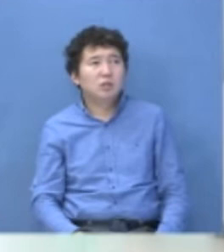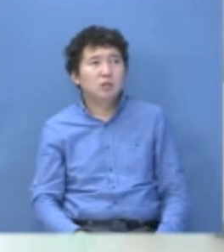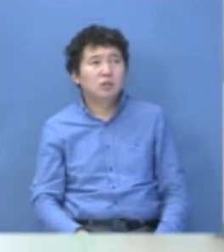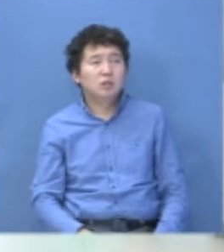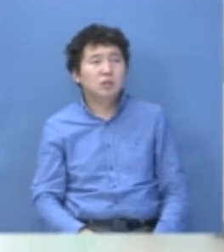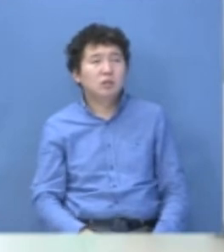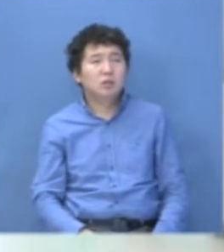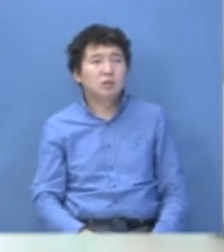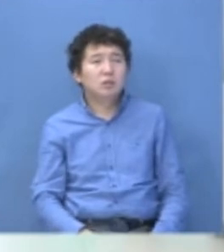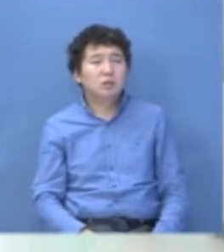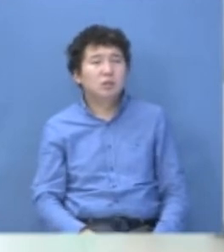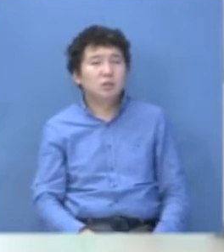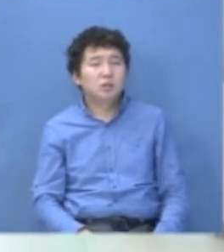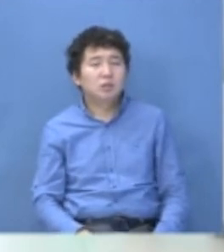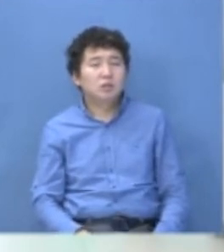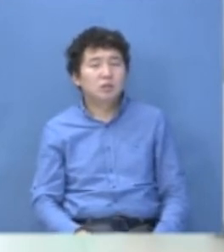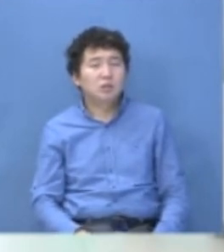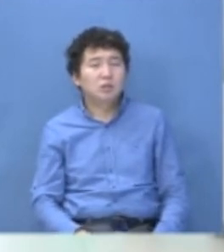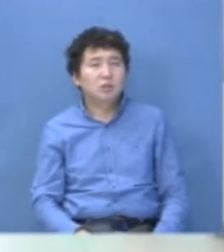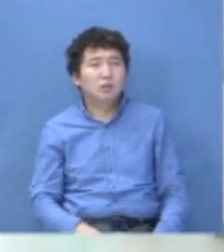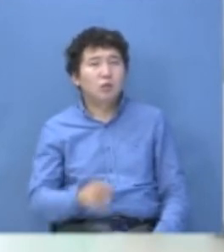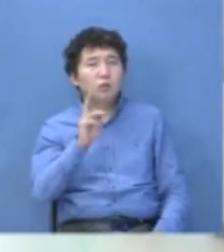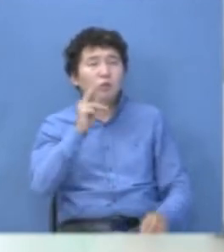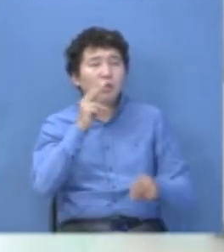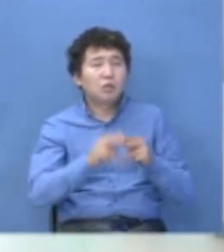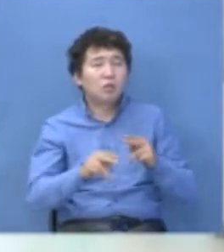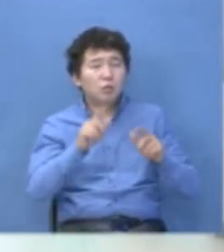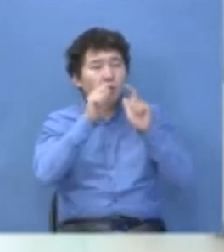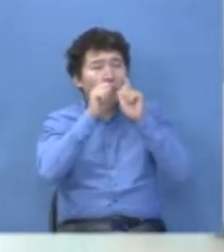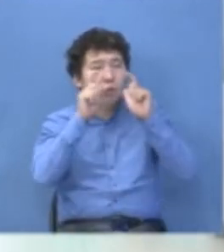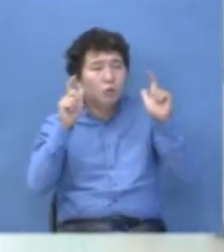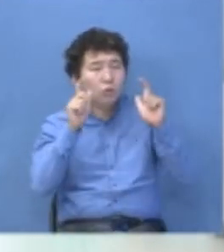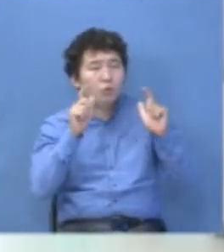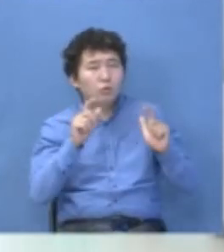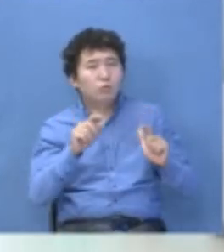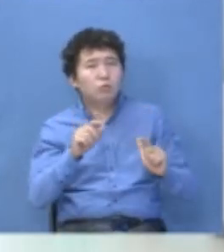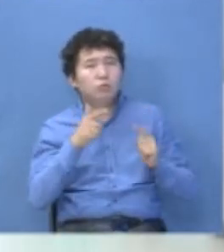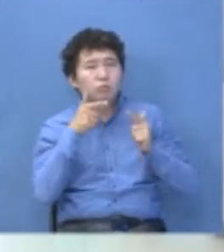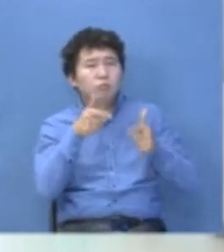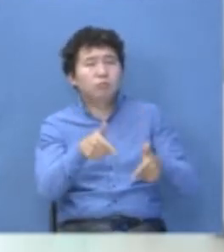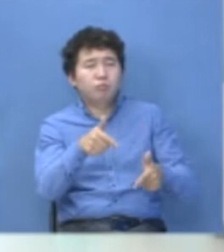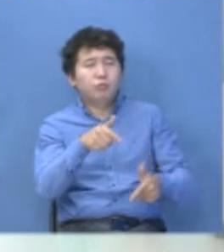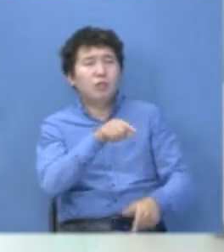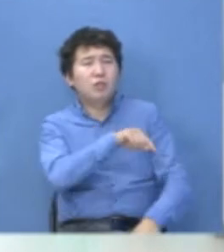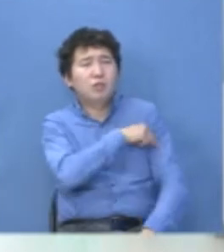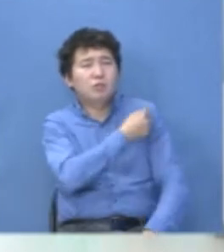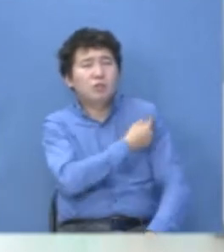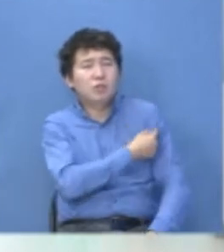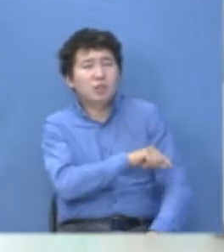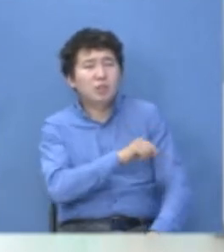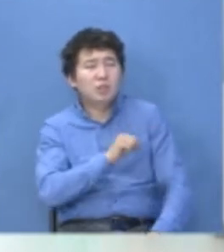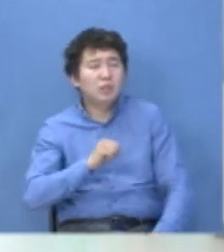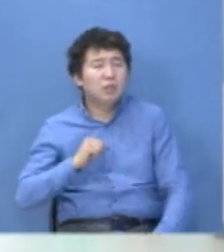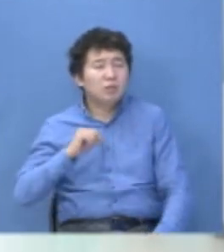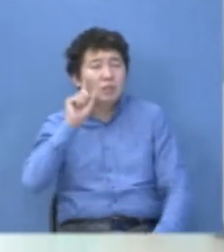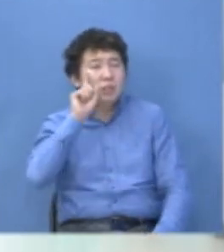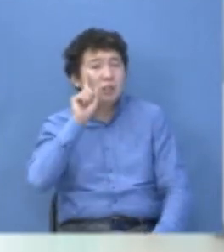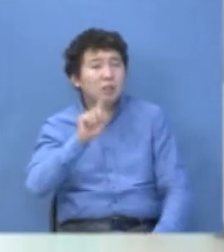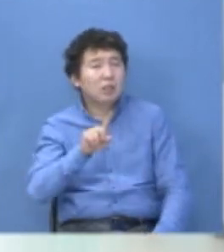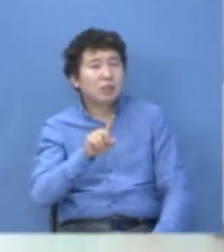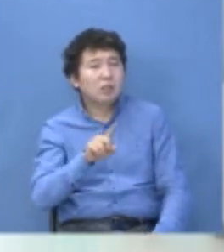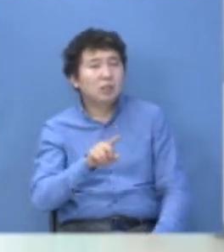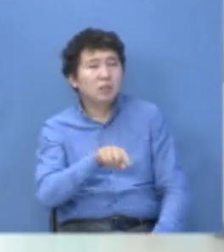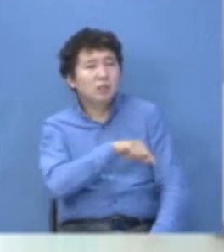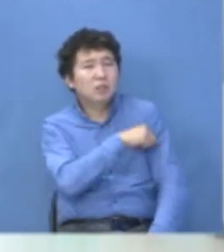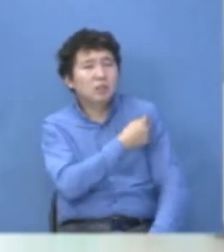населения, ну, и среди молодежи, которая заканчивает школу, мотивация идти на медработника. Потому что, сами знаете, определенный есть дефицит